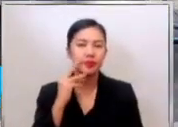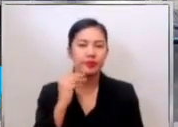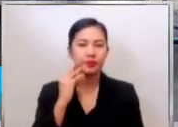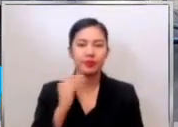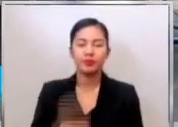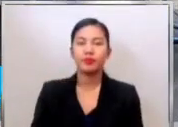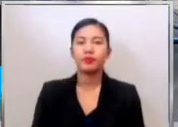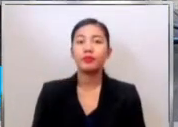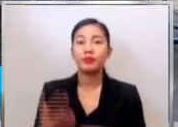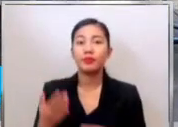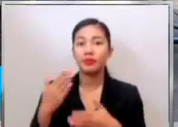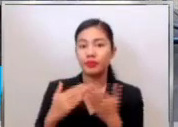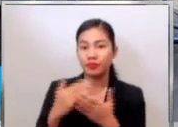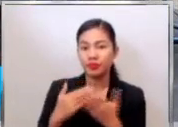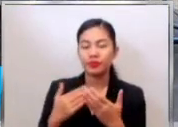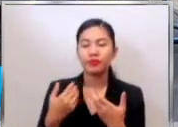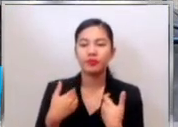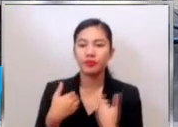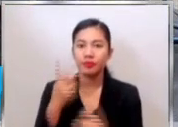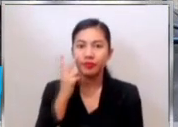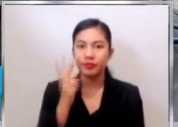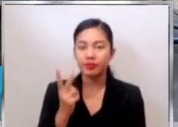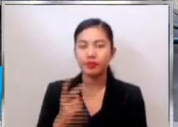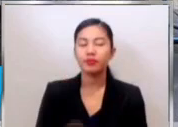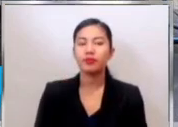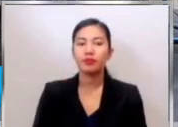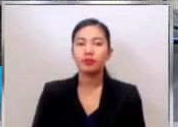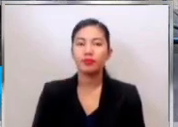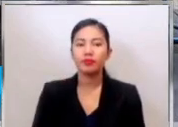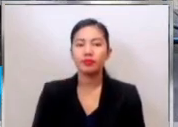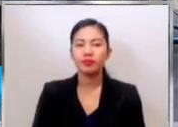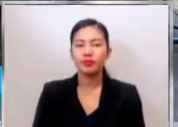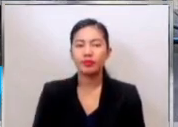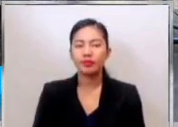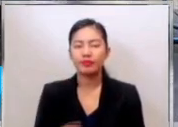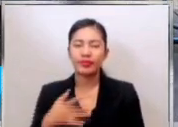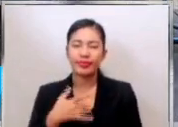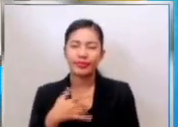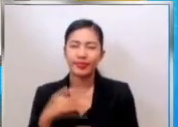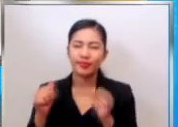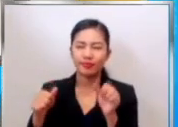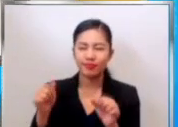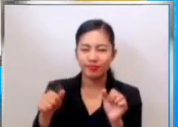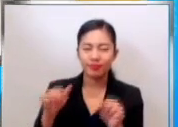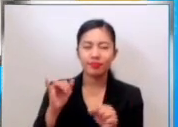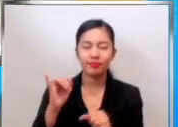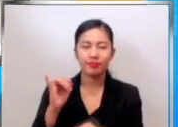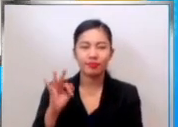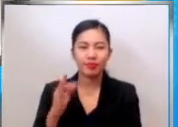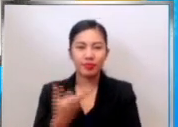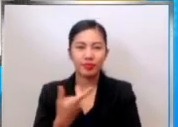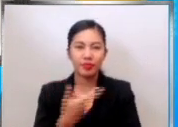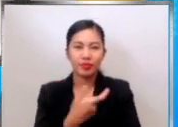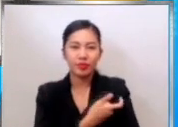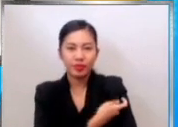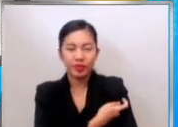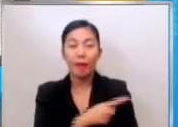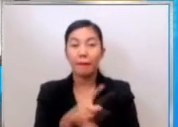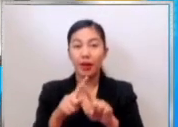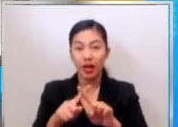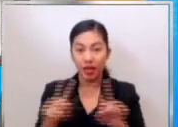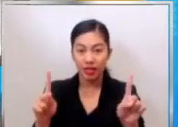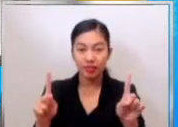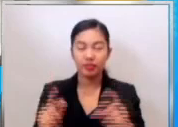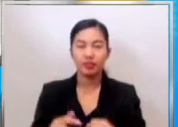mangilan-ngilan tayong nakita na medyo nga may apprehension pag tutusukan na nung ilugilya, no? Pero since